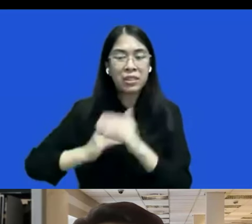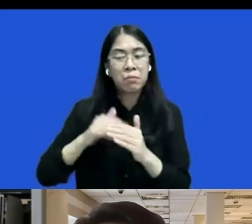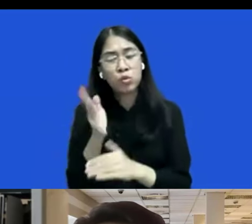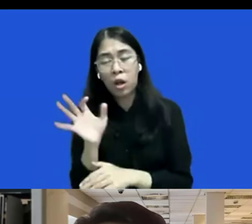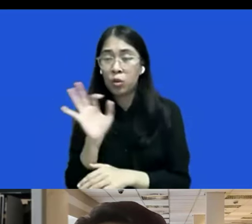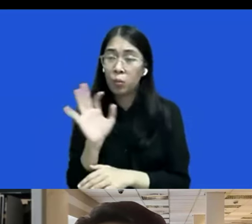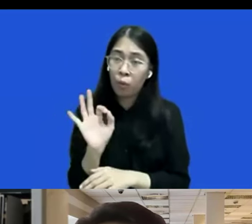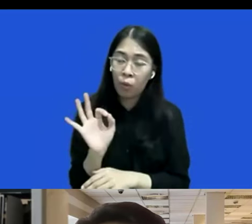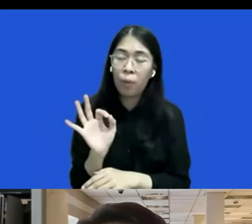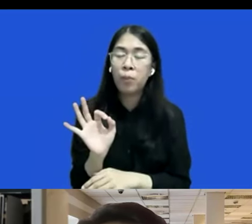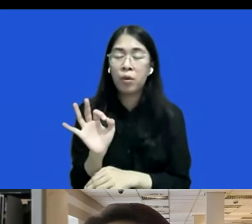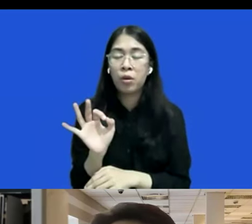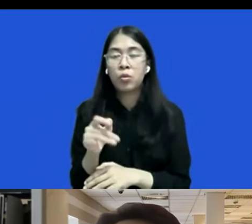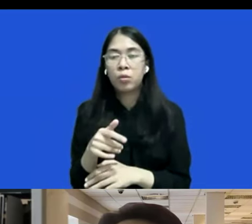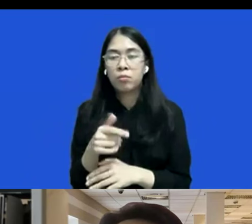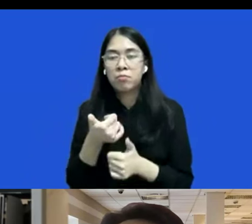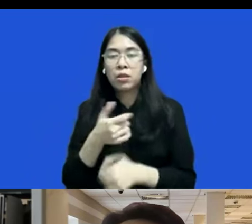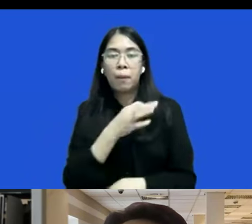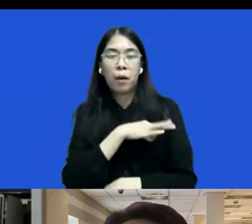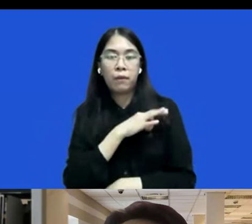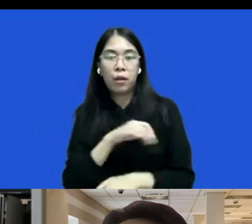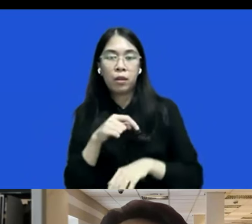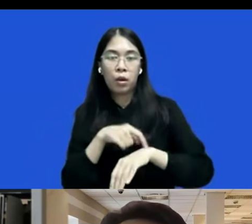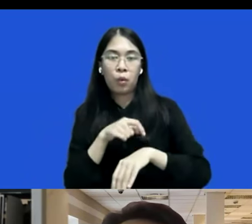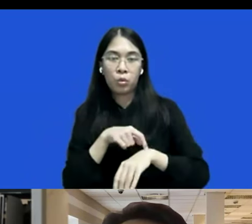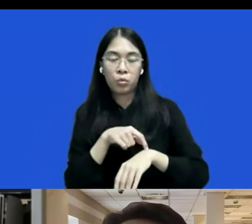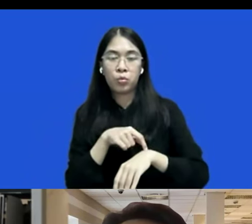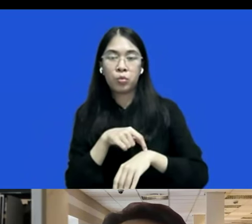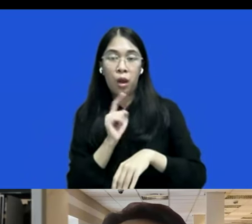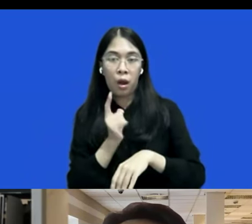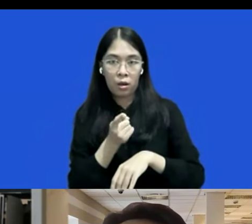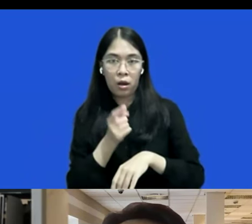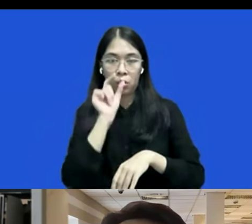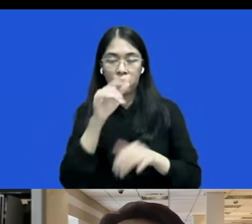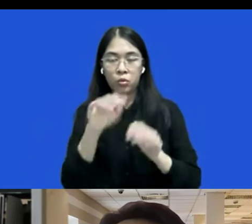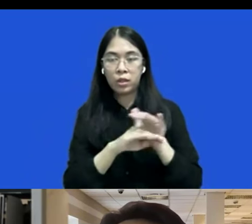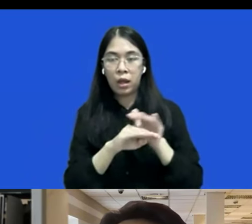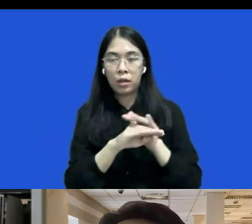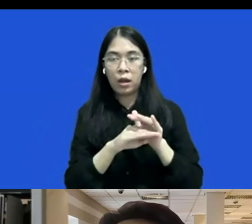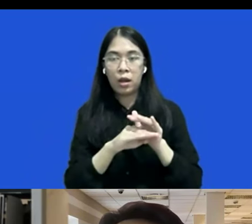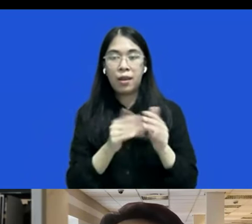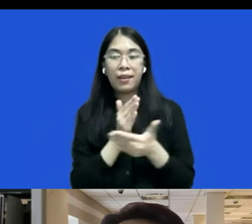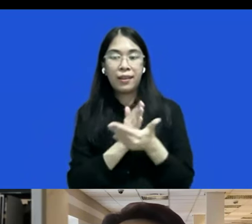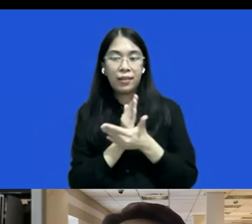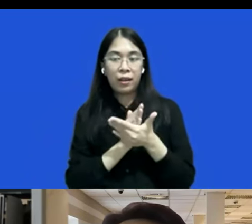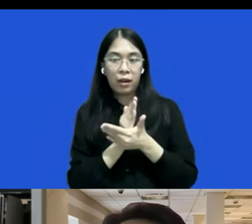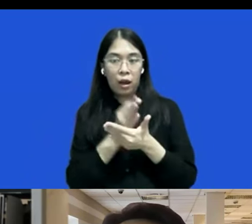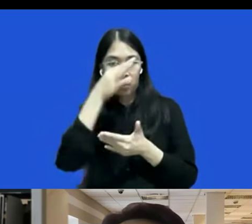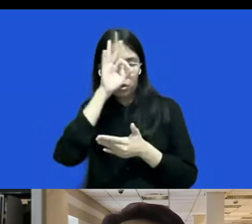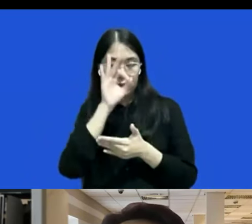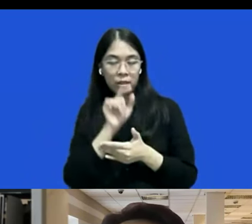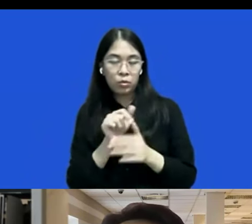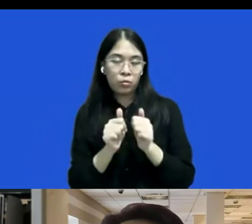dan betul-betul memanfaatkan waktu yang tersedia dalam standar internalnya sendiri dengan baik.